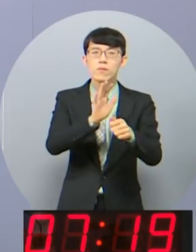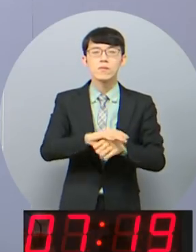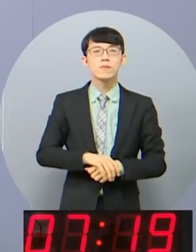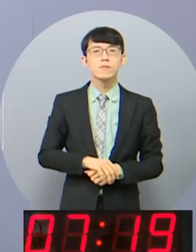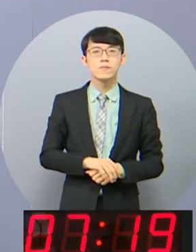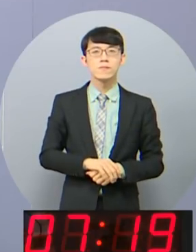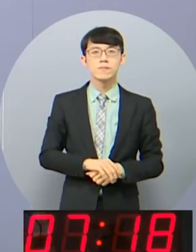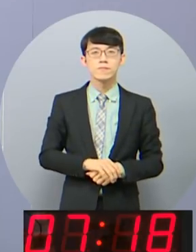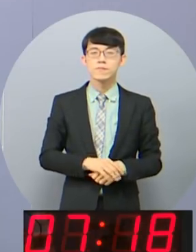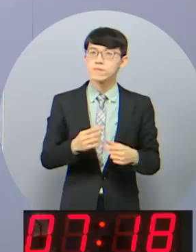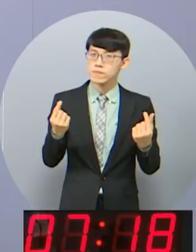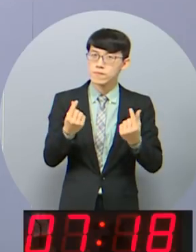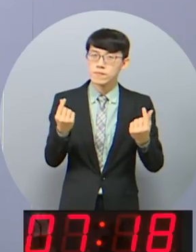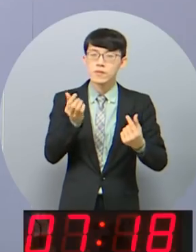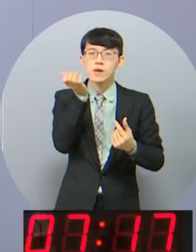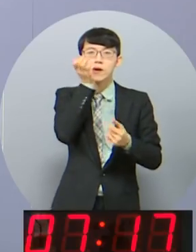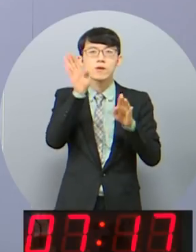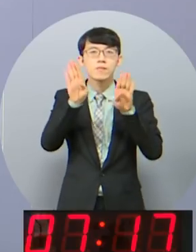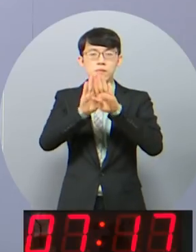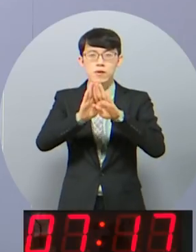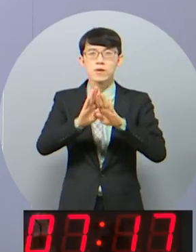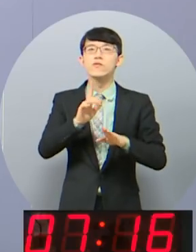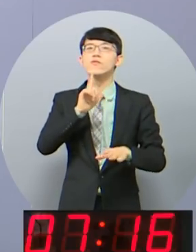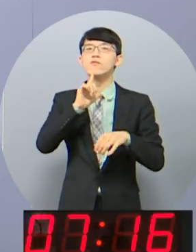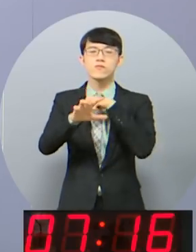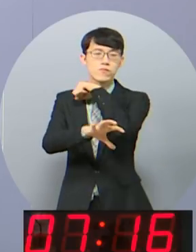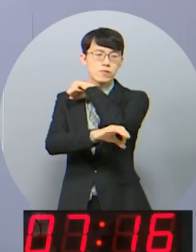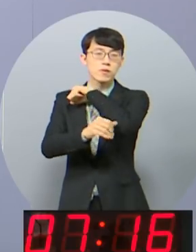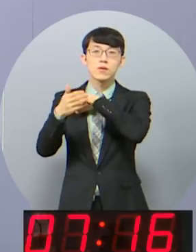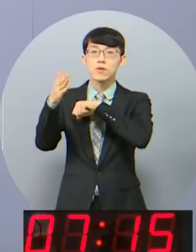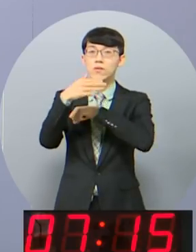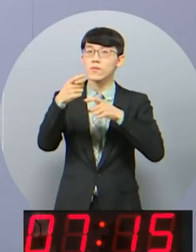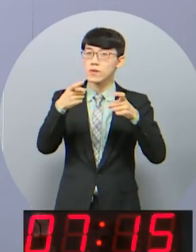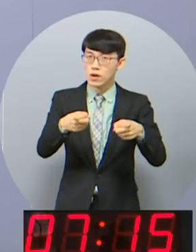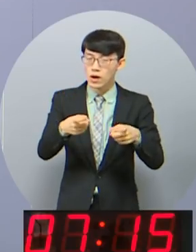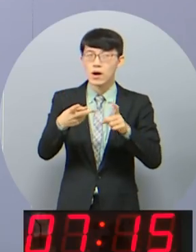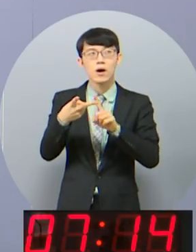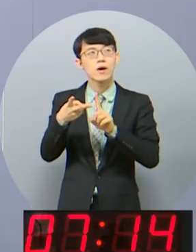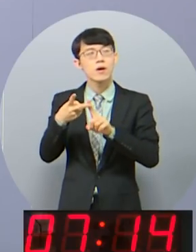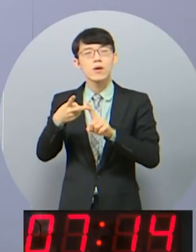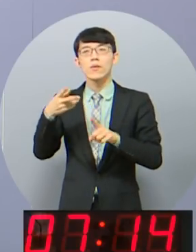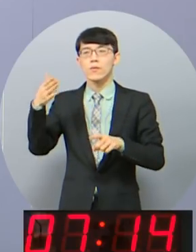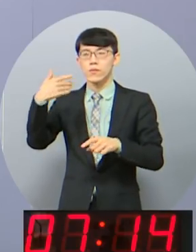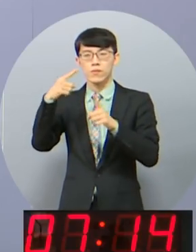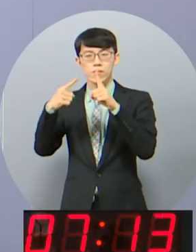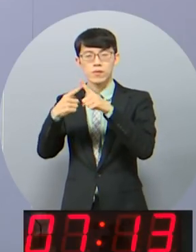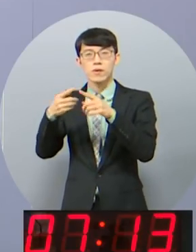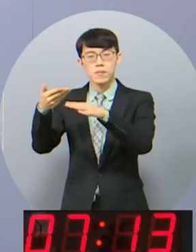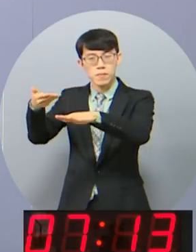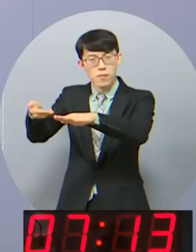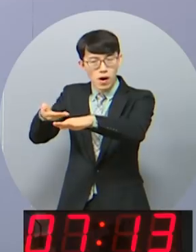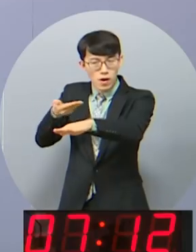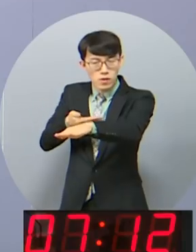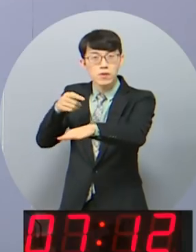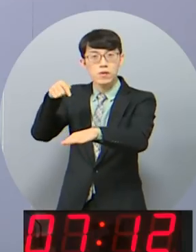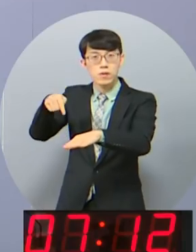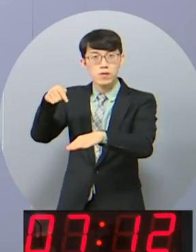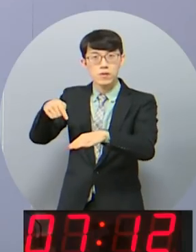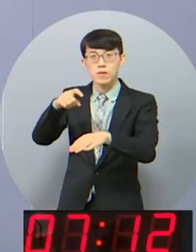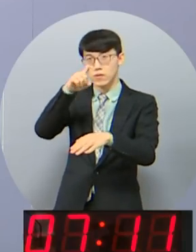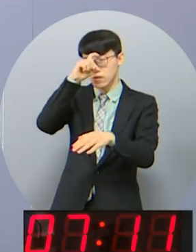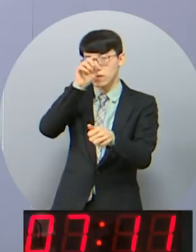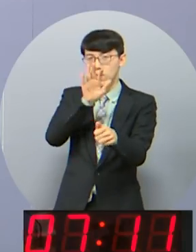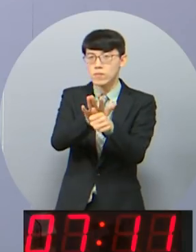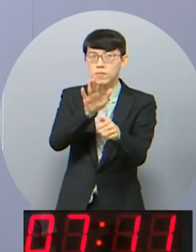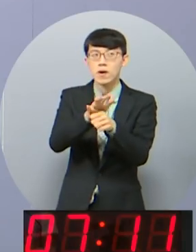个石门的富基渔港。啊，朝咱的渔人码头，诶，一条八里带动伊来